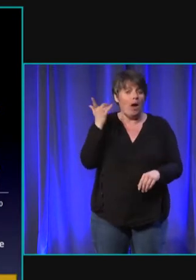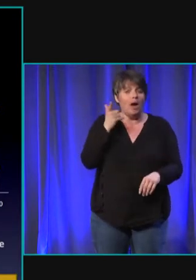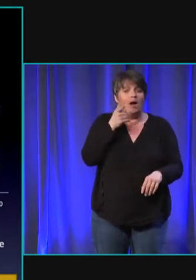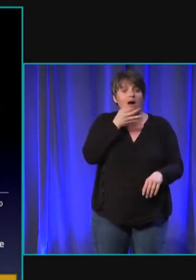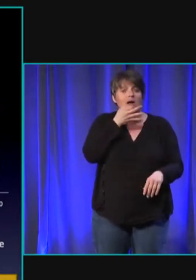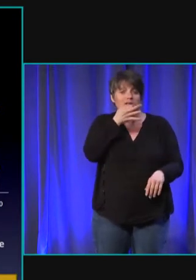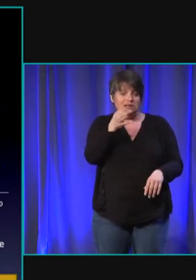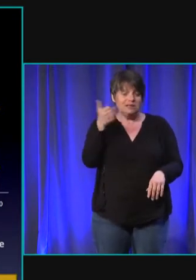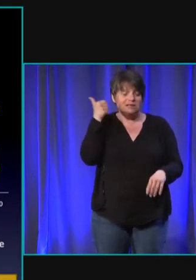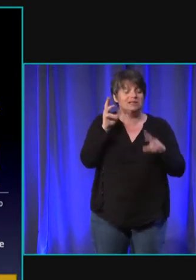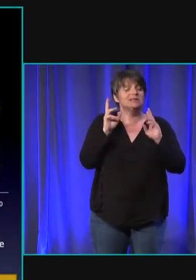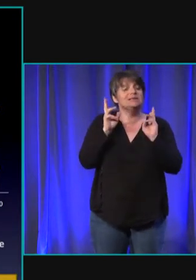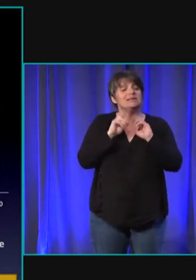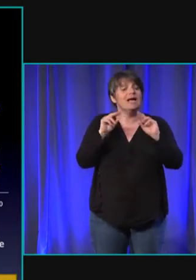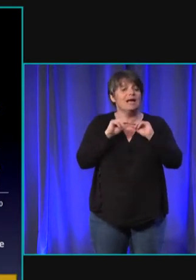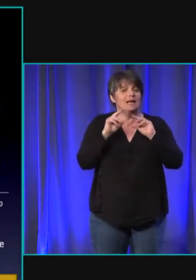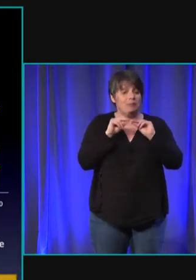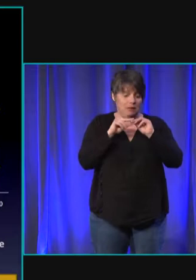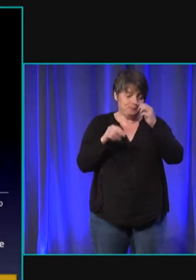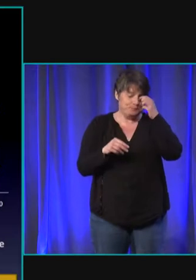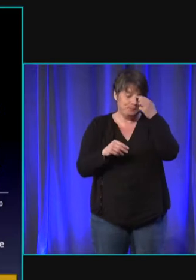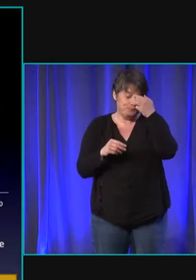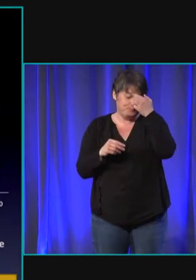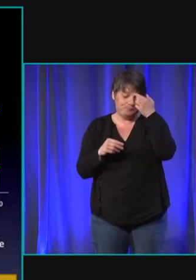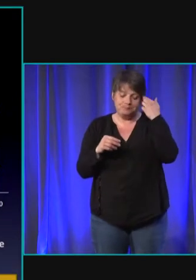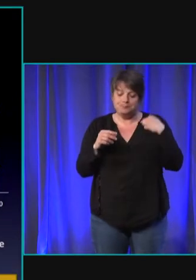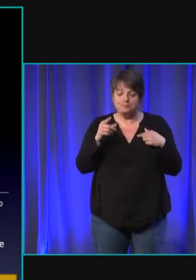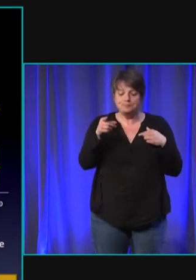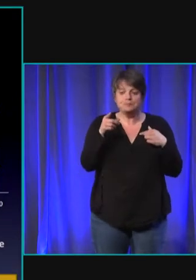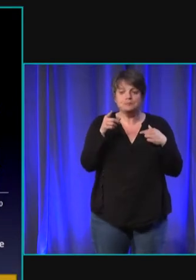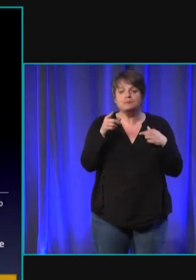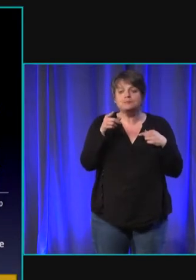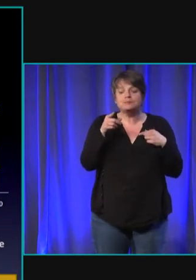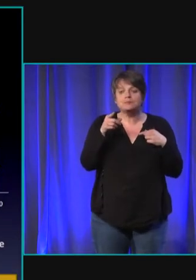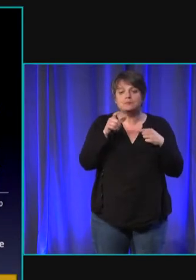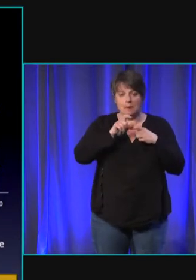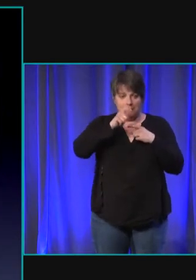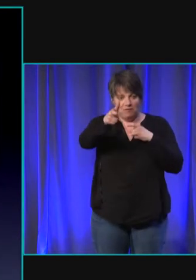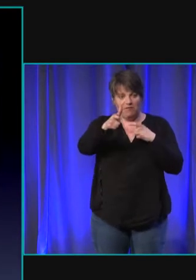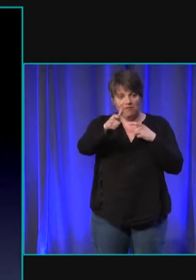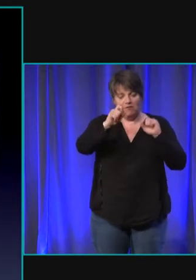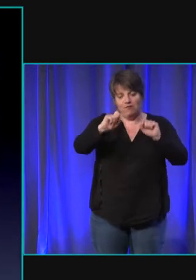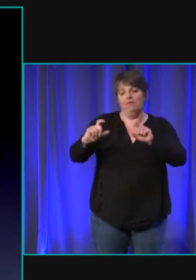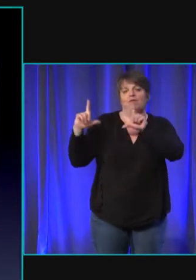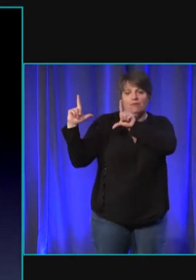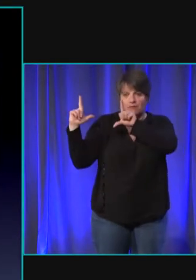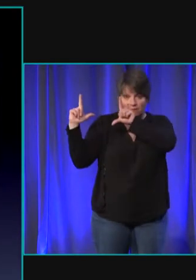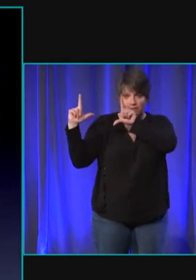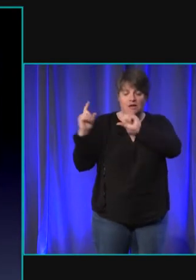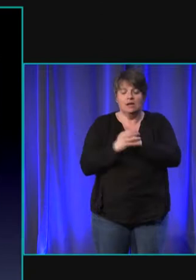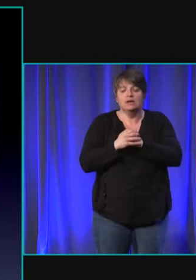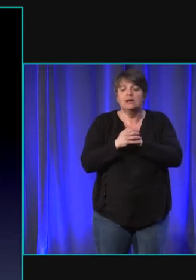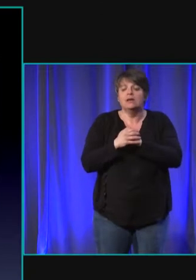Michel Simès sur sa présentation. Donc, on va passer à la diapositive suivante. Voilà.